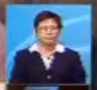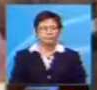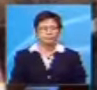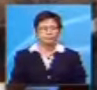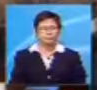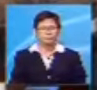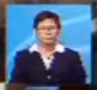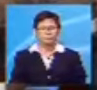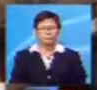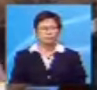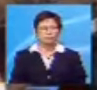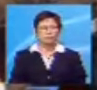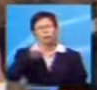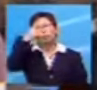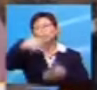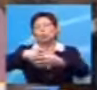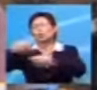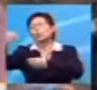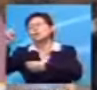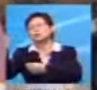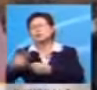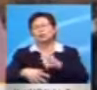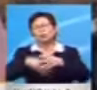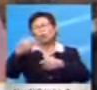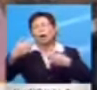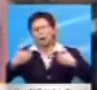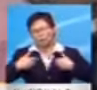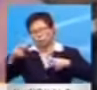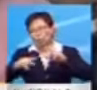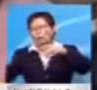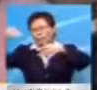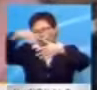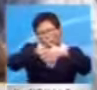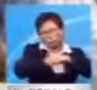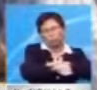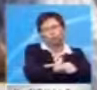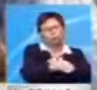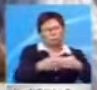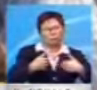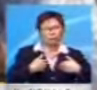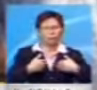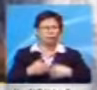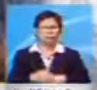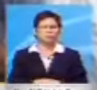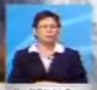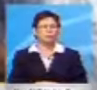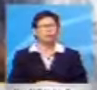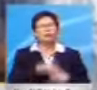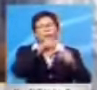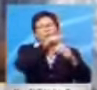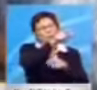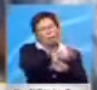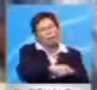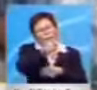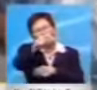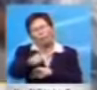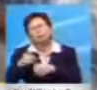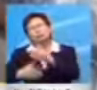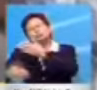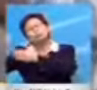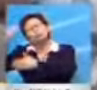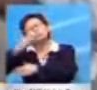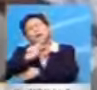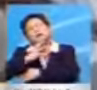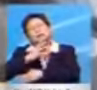untuk untuk keluar saja orang masuk pun orang masuk kampung orang menurut beberapa penduduk dahulunya